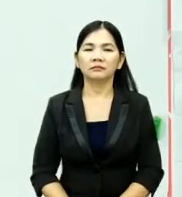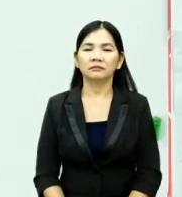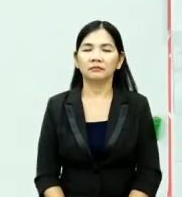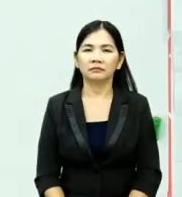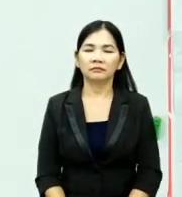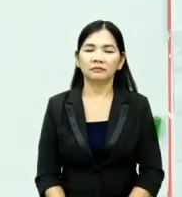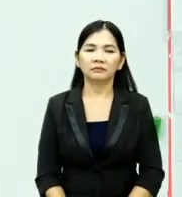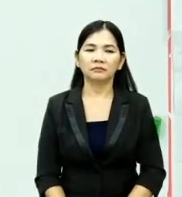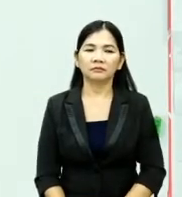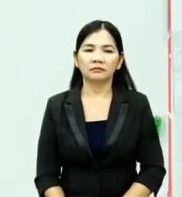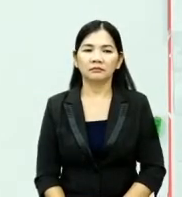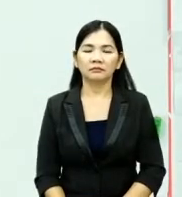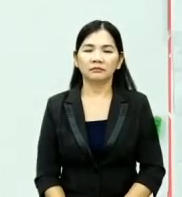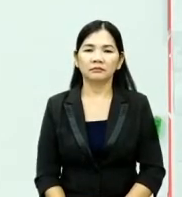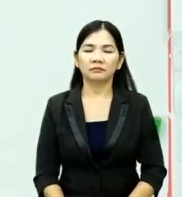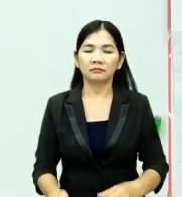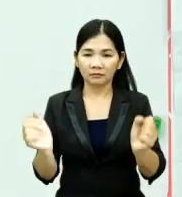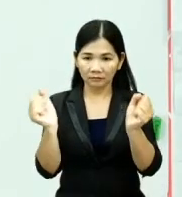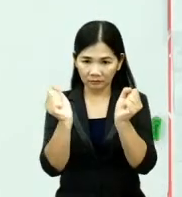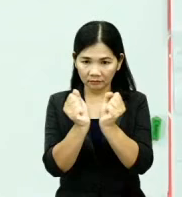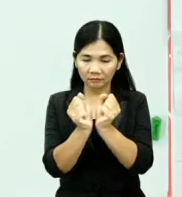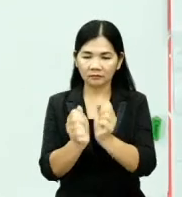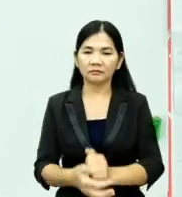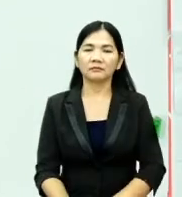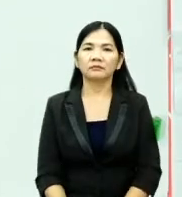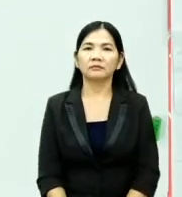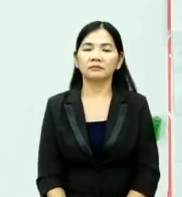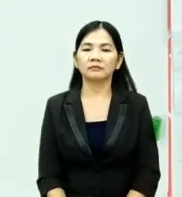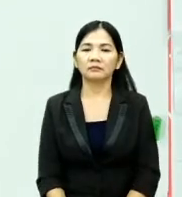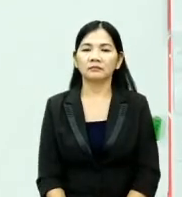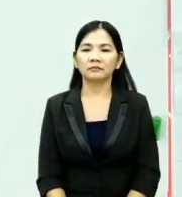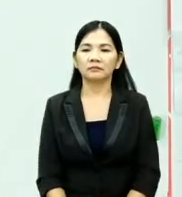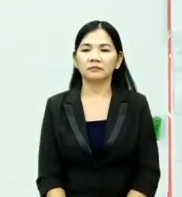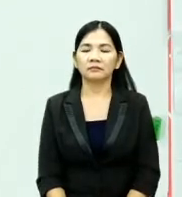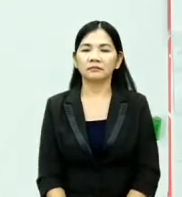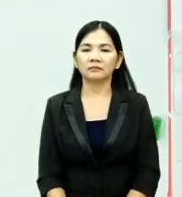con tôi nâng tô nè con